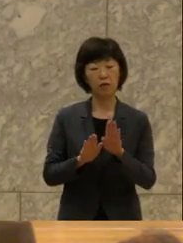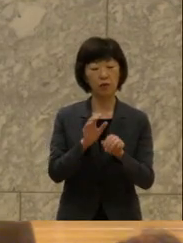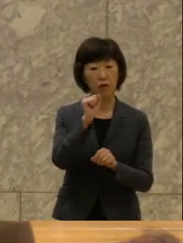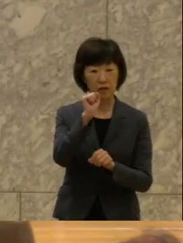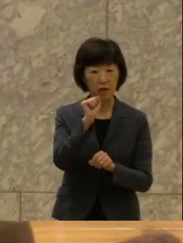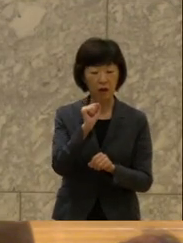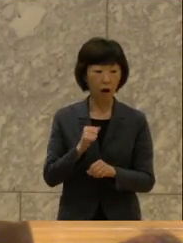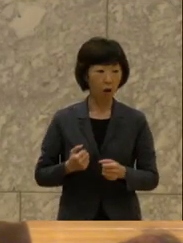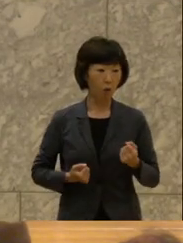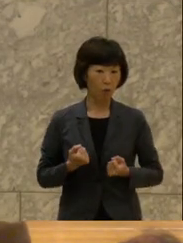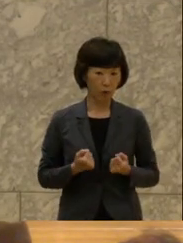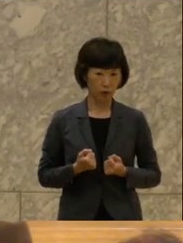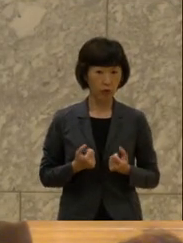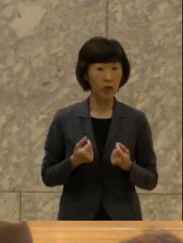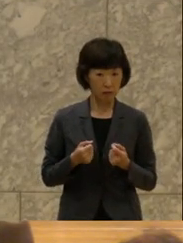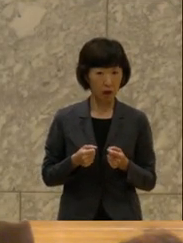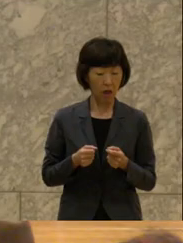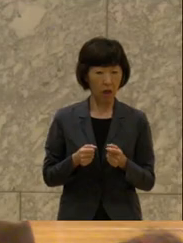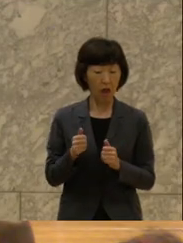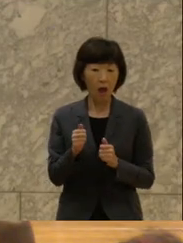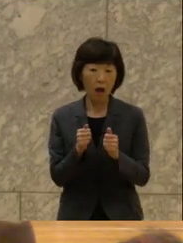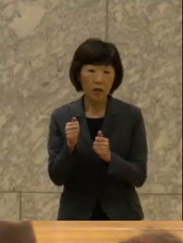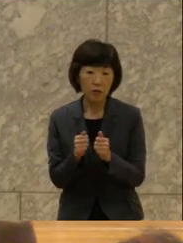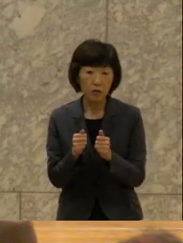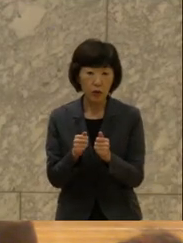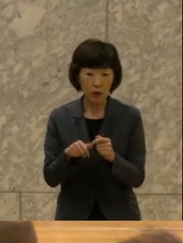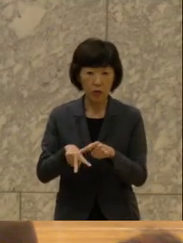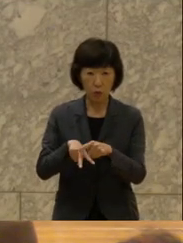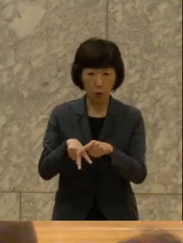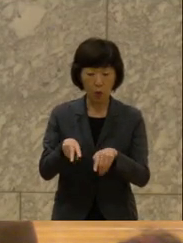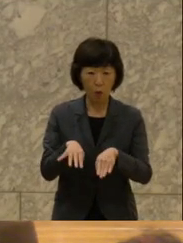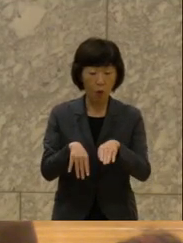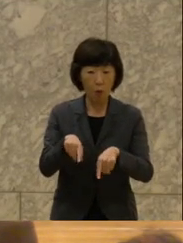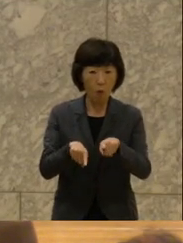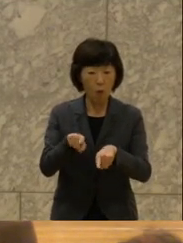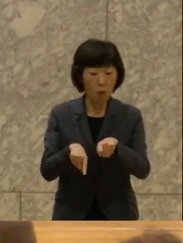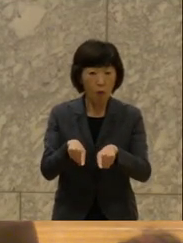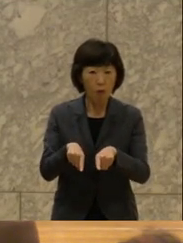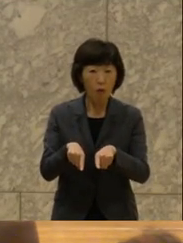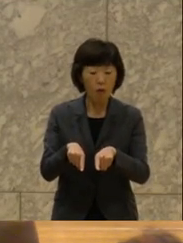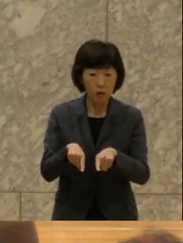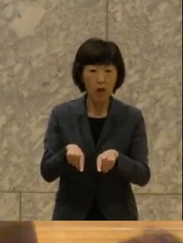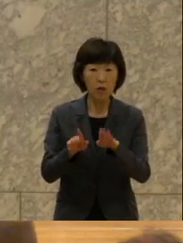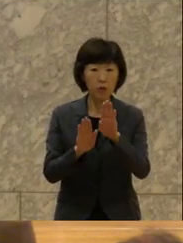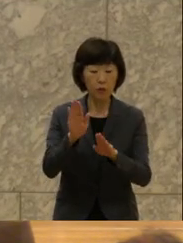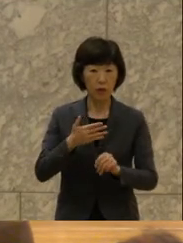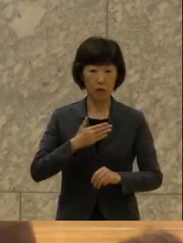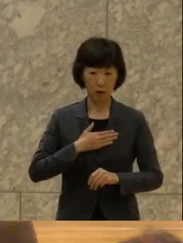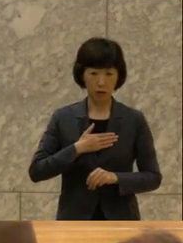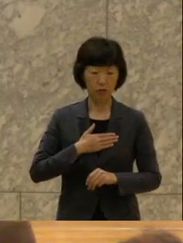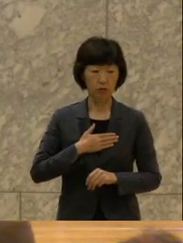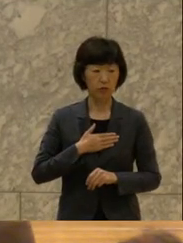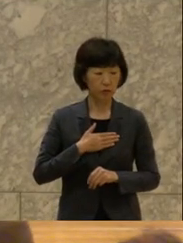ね走るリズムとかで山西選手はありますか特にはないですかその